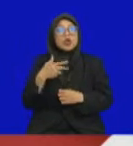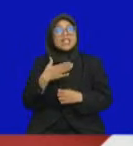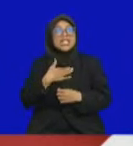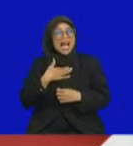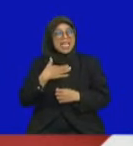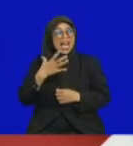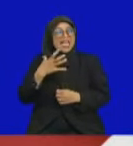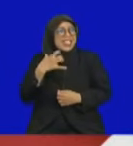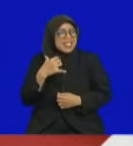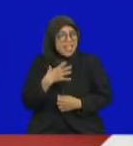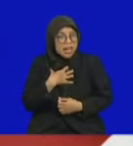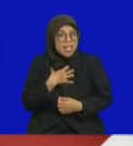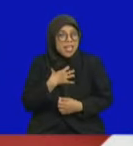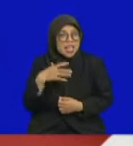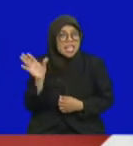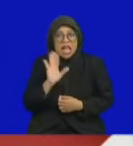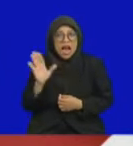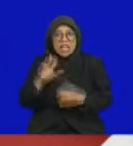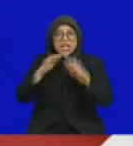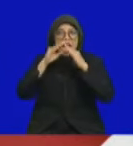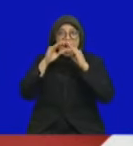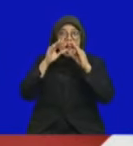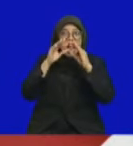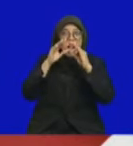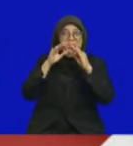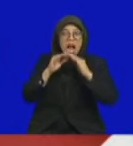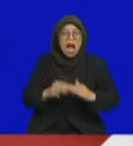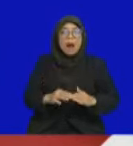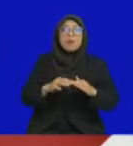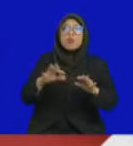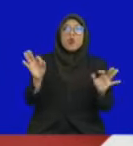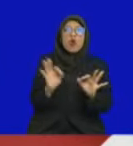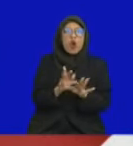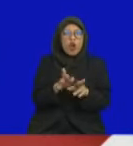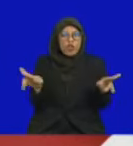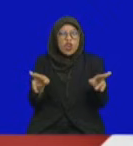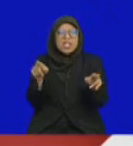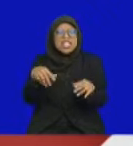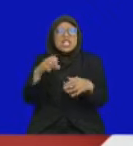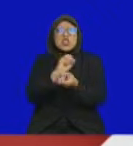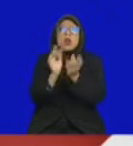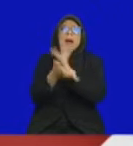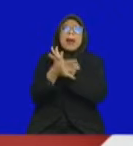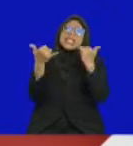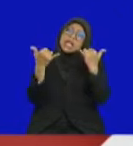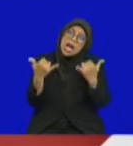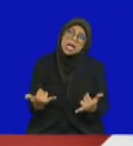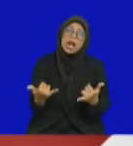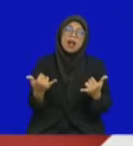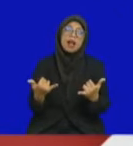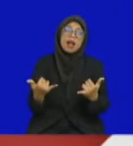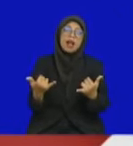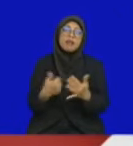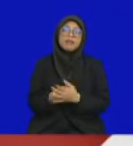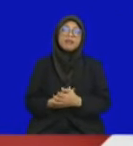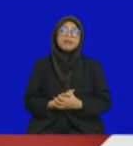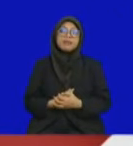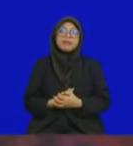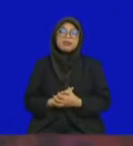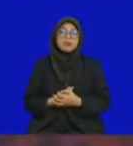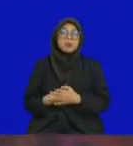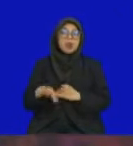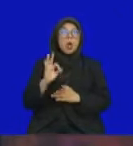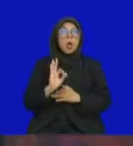yakin tidak ada Kampung kotor seperti yang terjadi di Surabaya saat ini waktunya habis